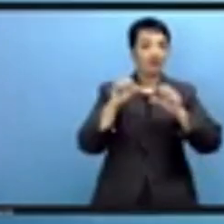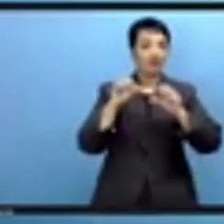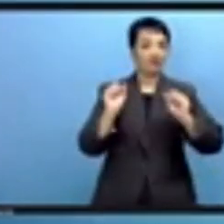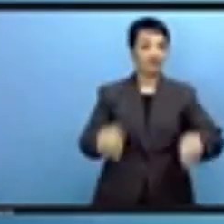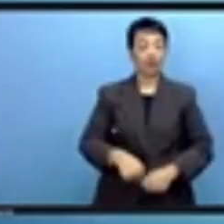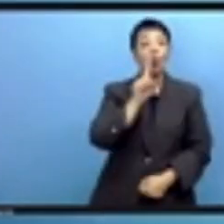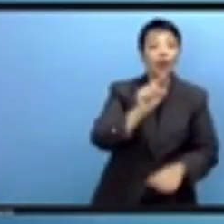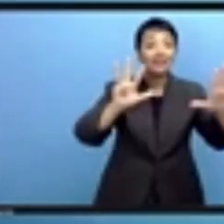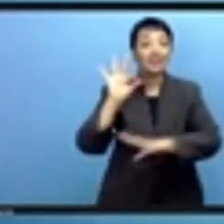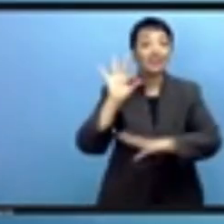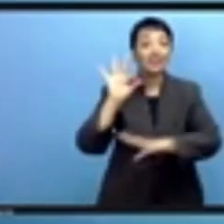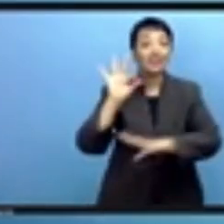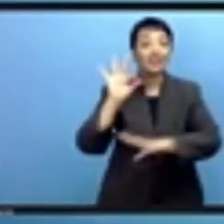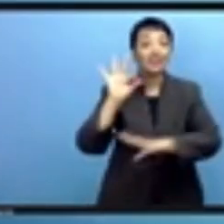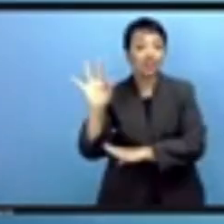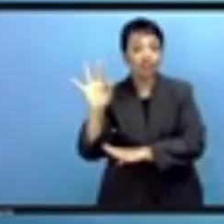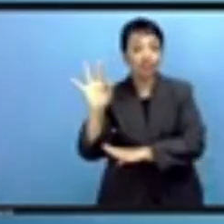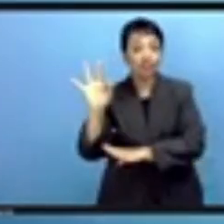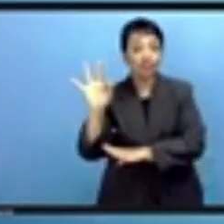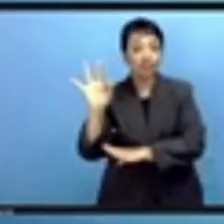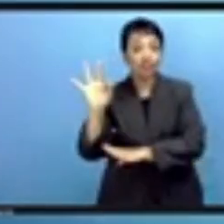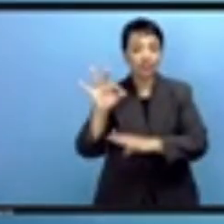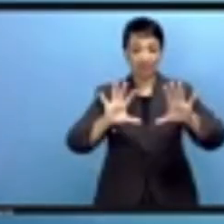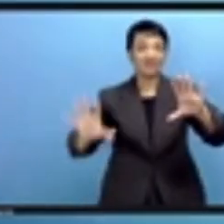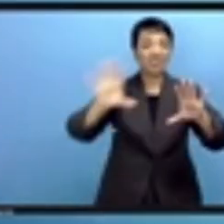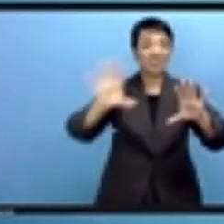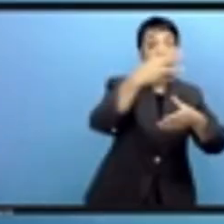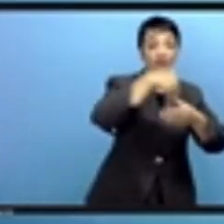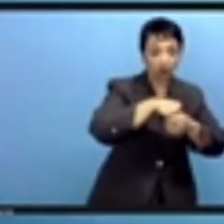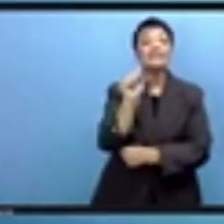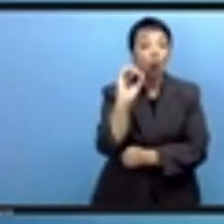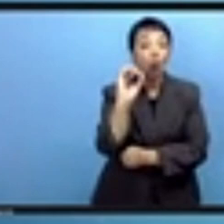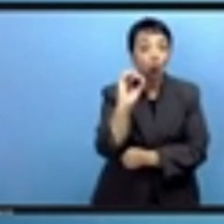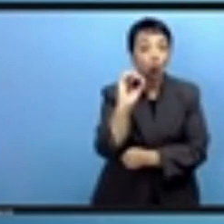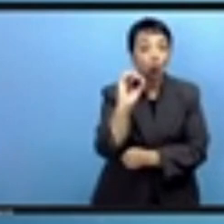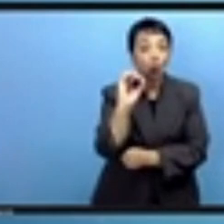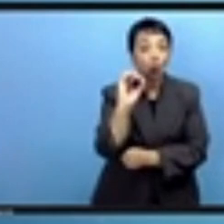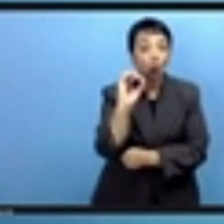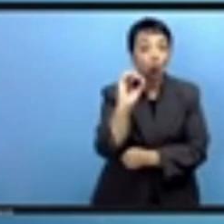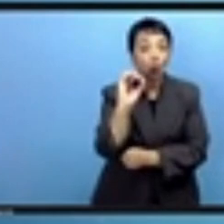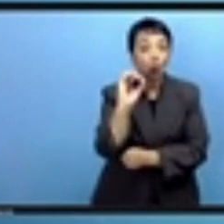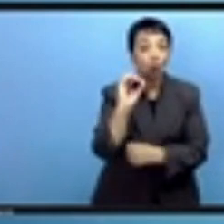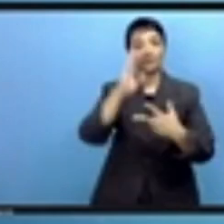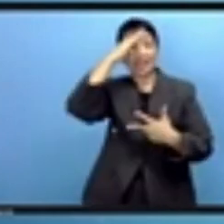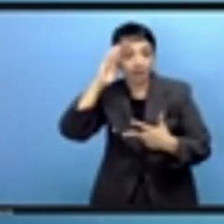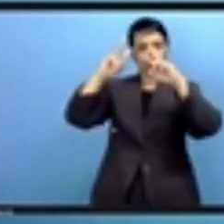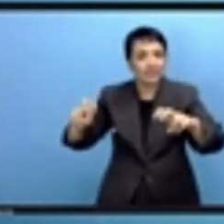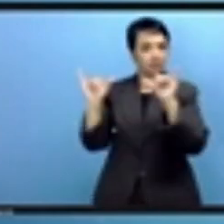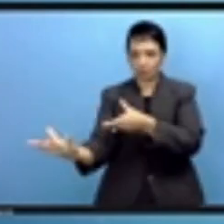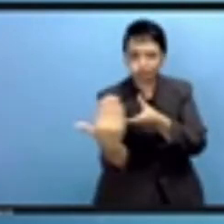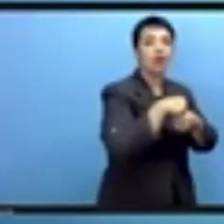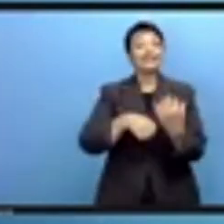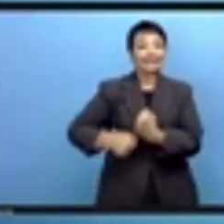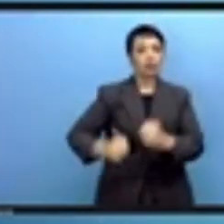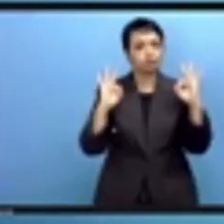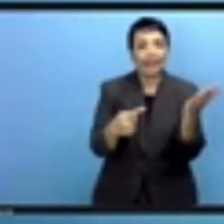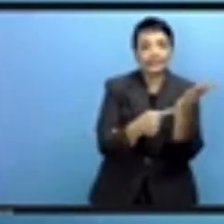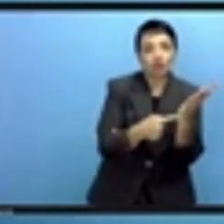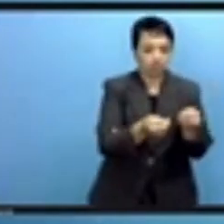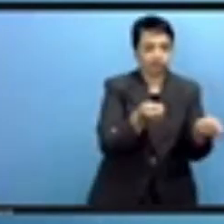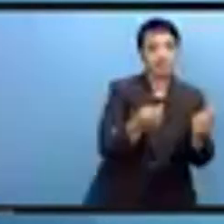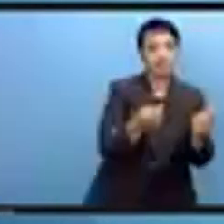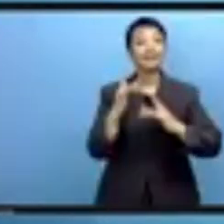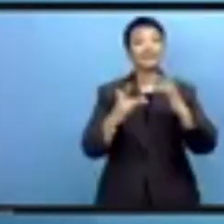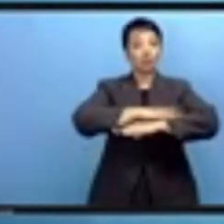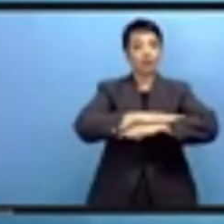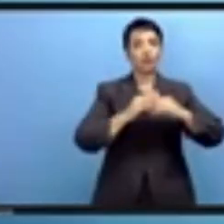员国，193个成员国，还有这个公民社会学术机构研究机构等等。我们